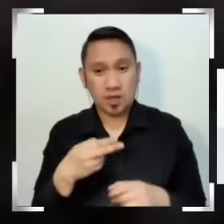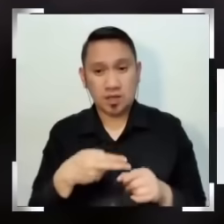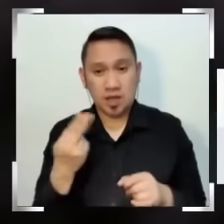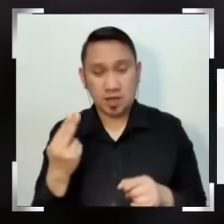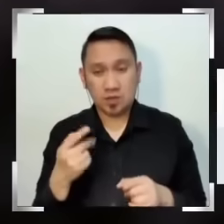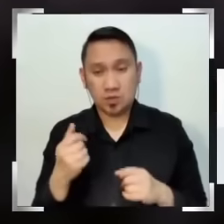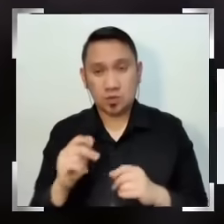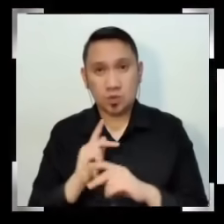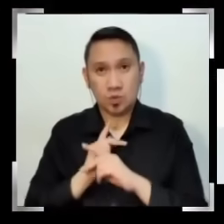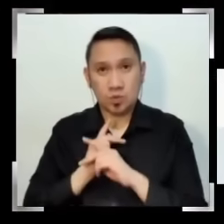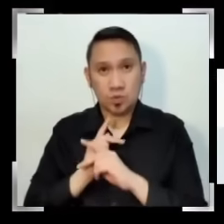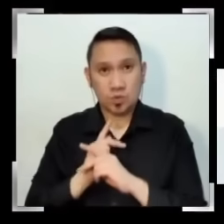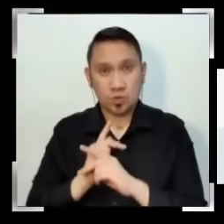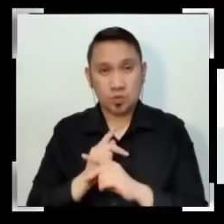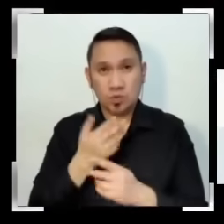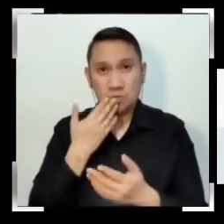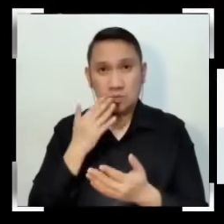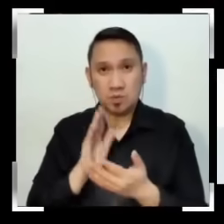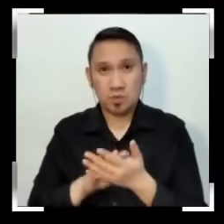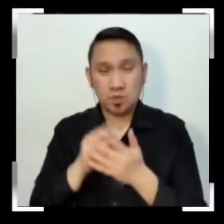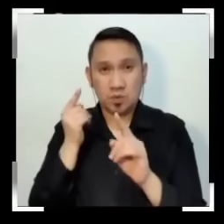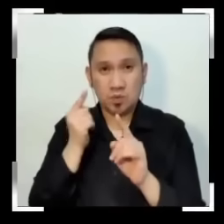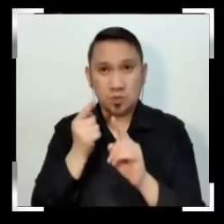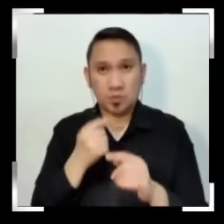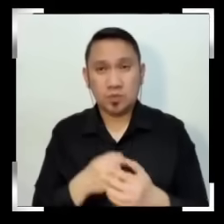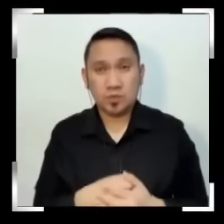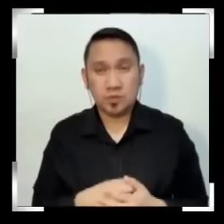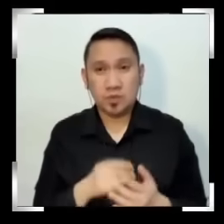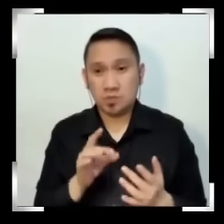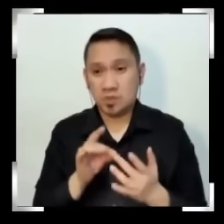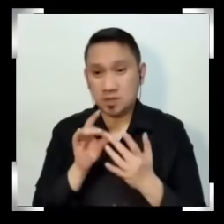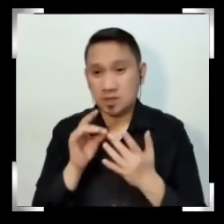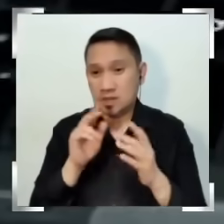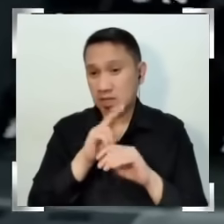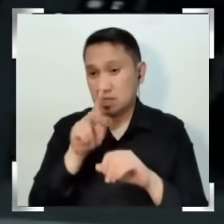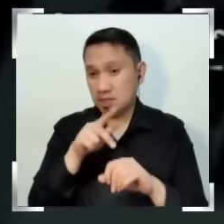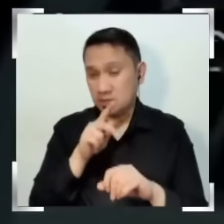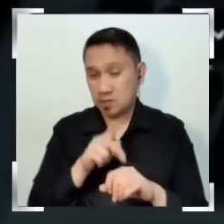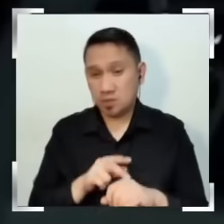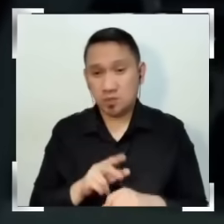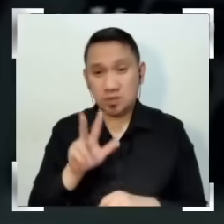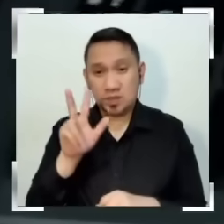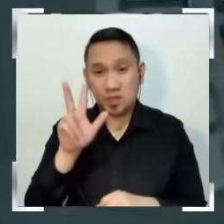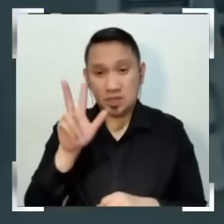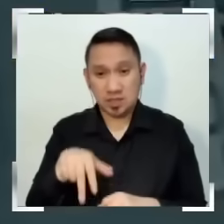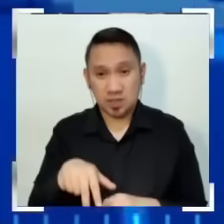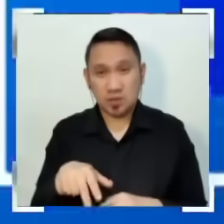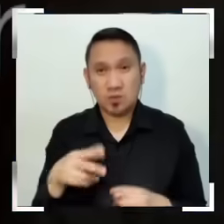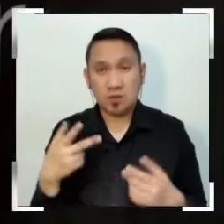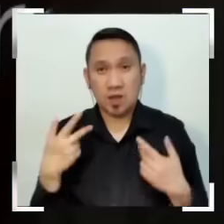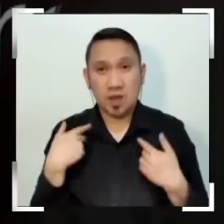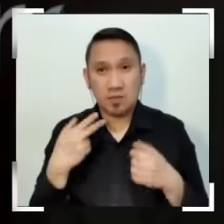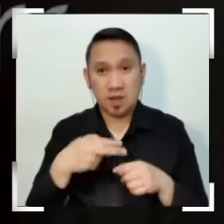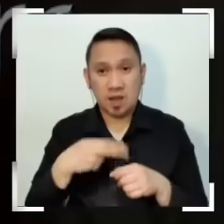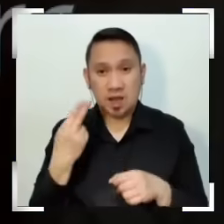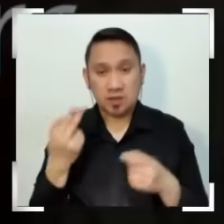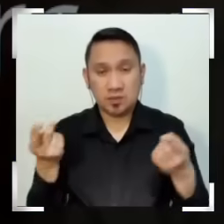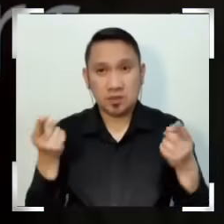ng mga hacker na masamaang intensyon. Lalo't sa buong bansa, nasa 3,000 ang hacking incident ngayong taon. We